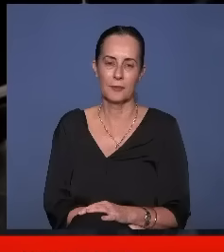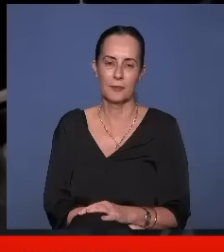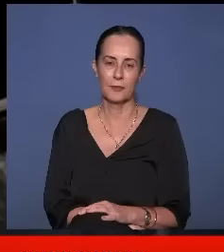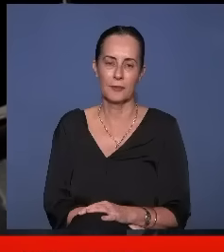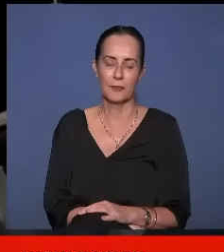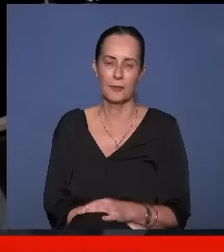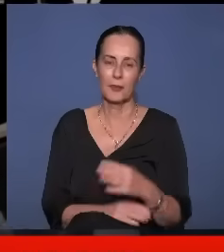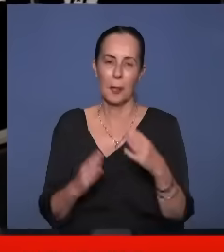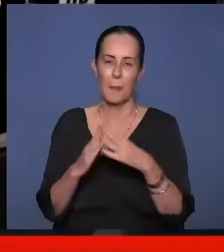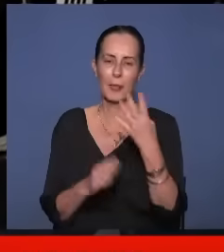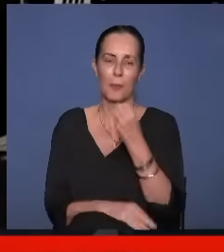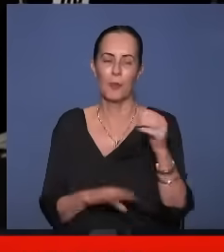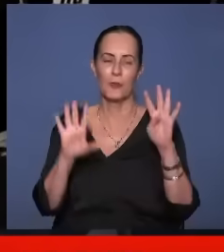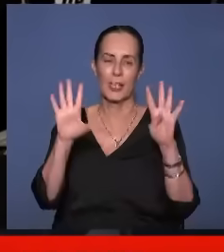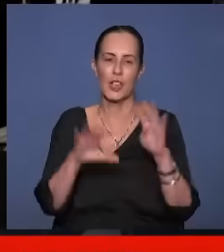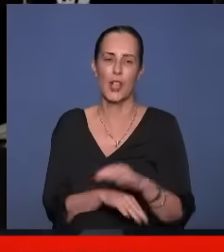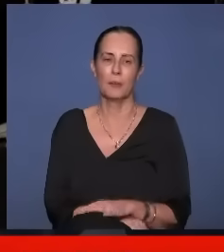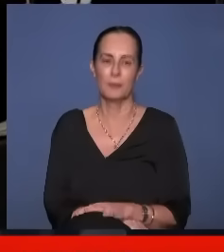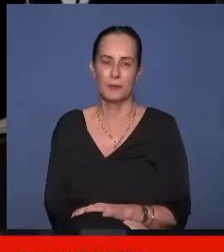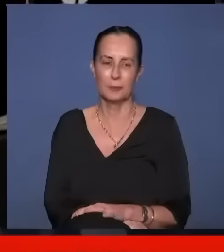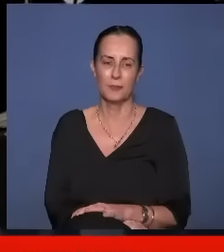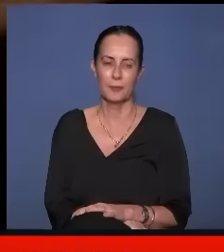אלי סיני, בית 409.